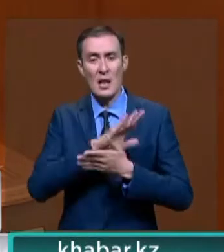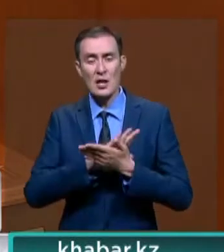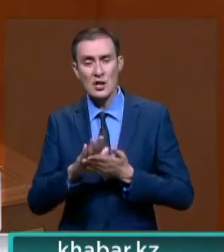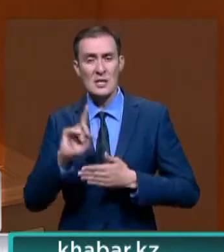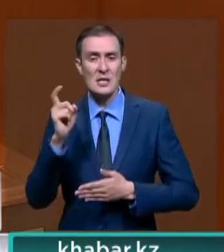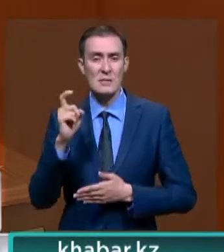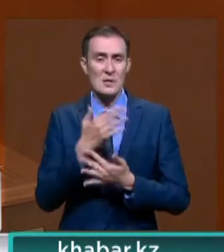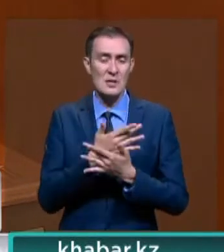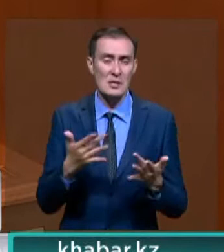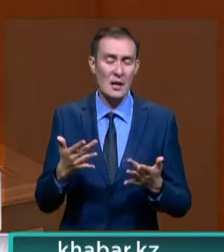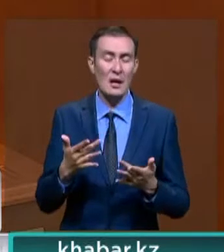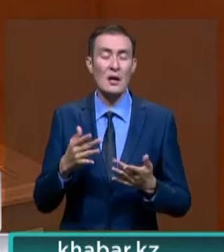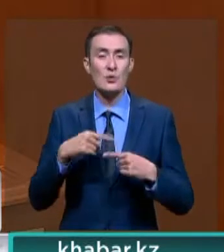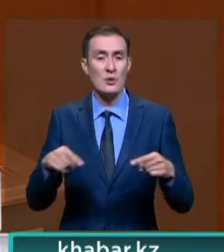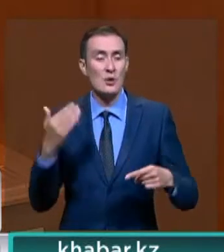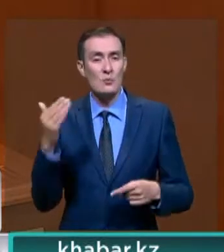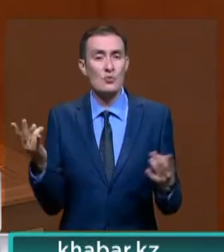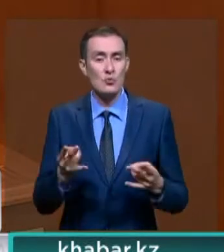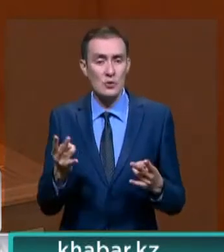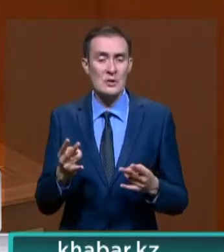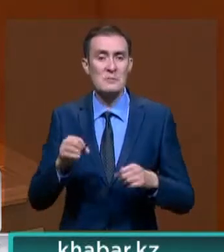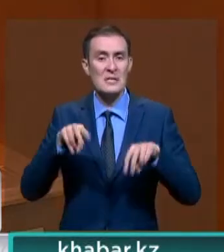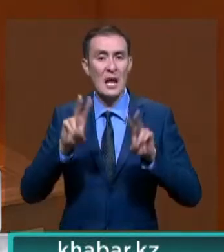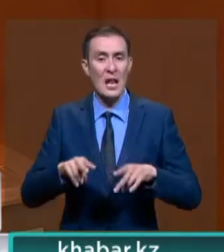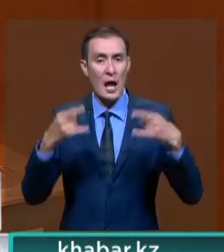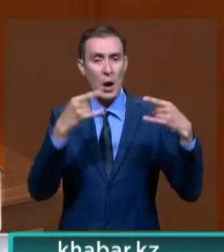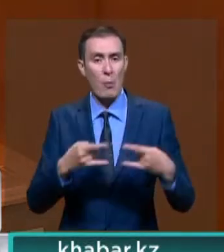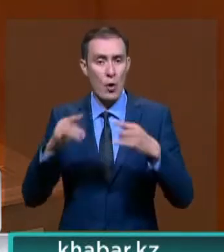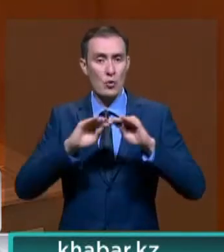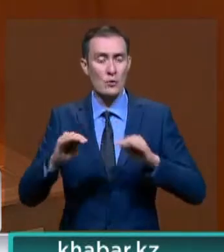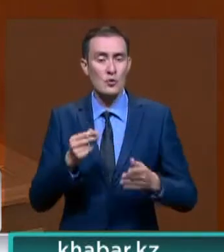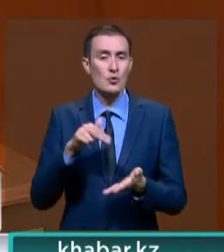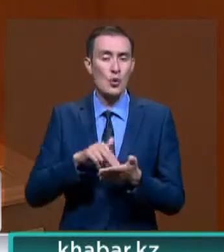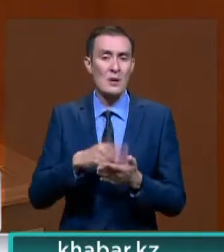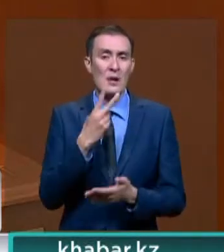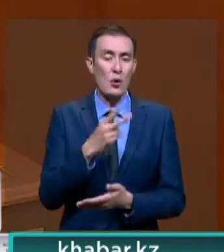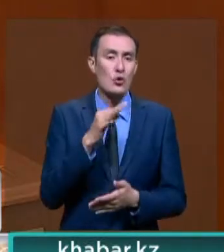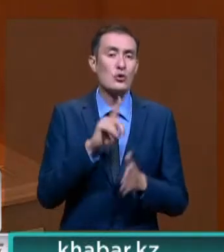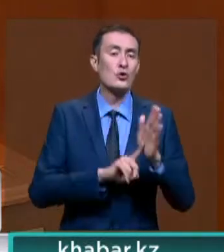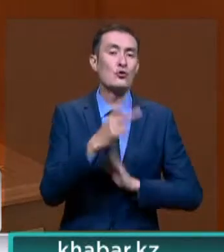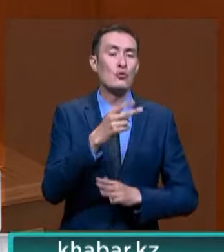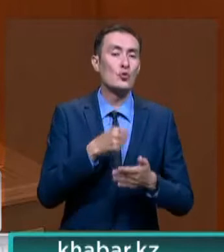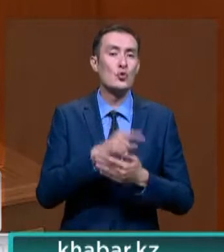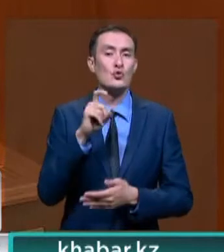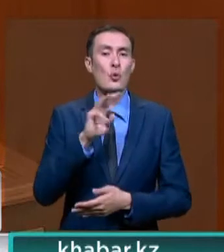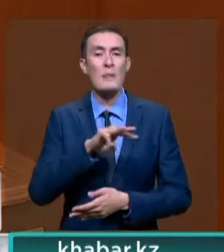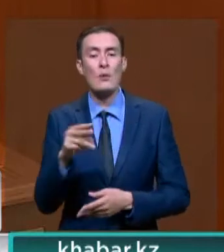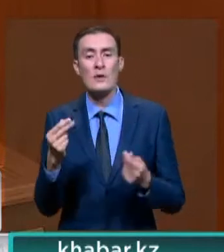химические, токсикологические, для них нужен хроматограф. Это оборудование стоит от 2 до 100 миллионов тенге. И не